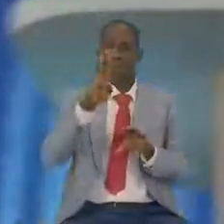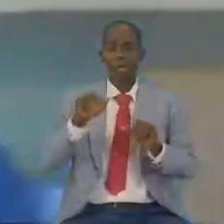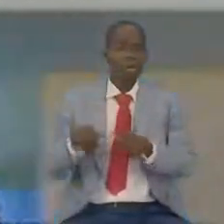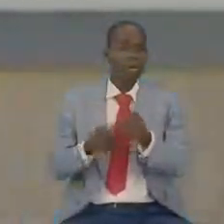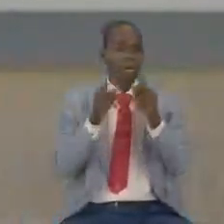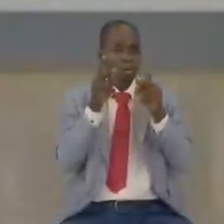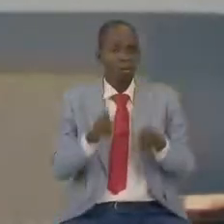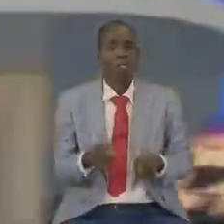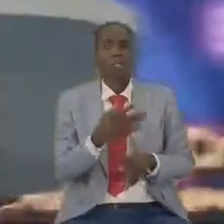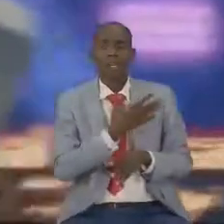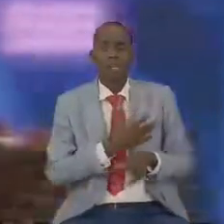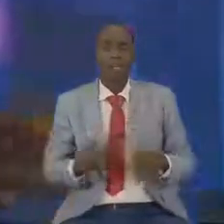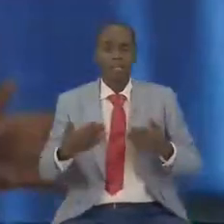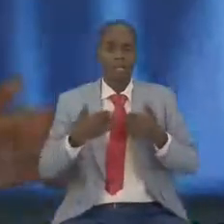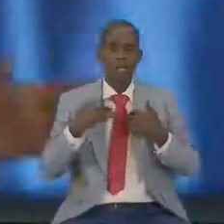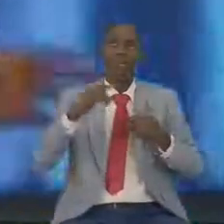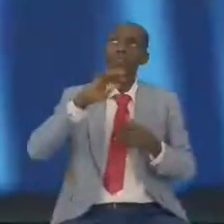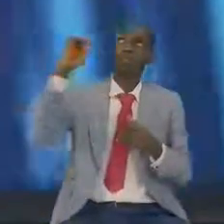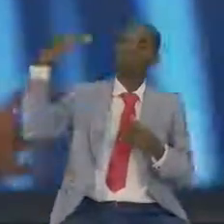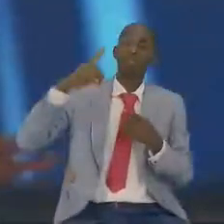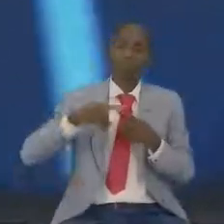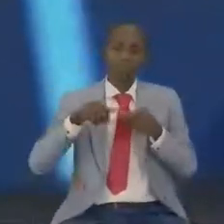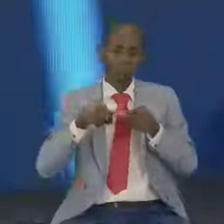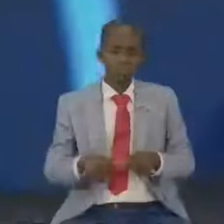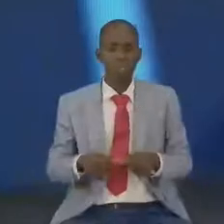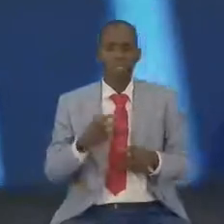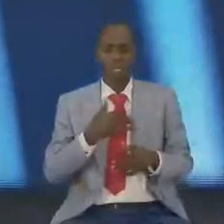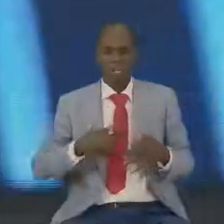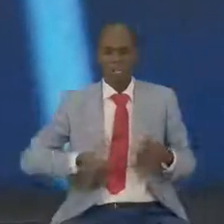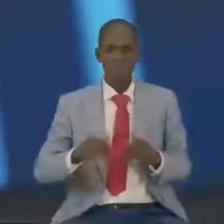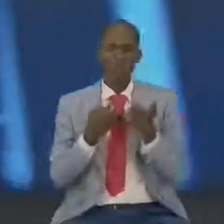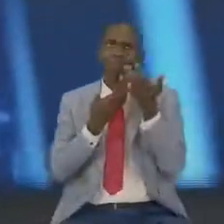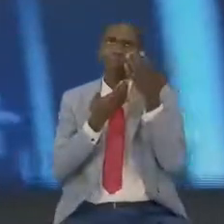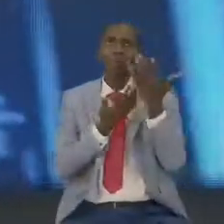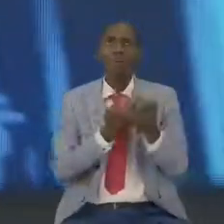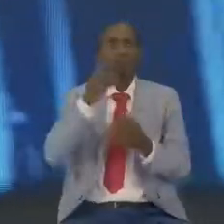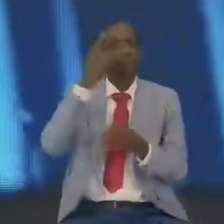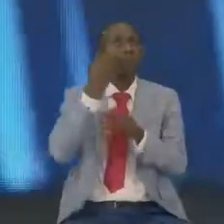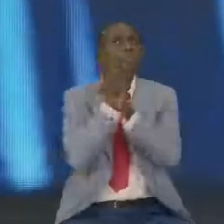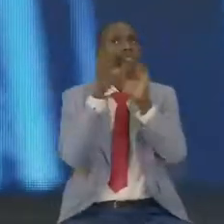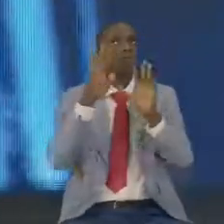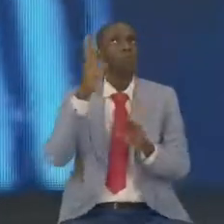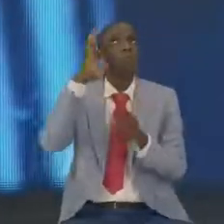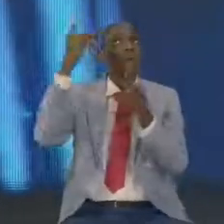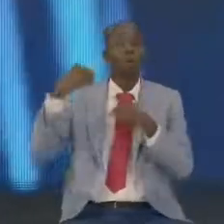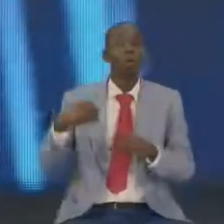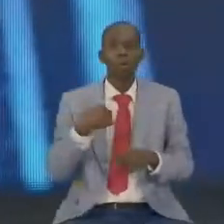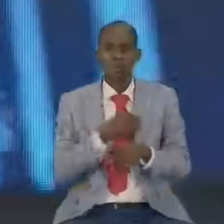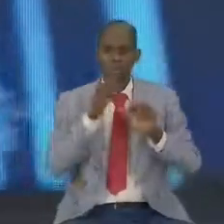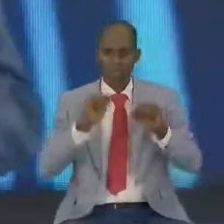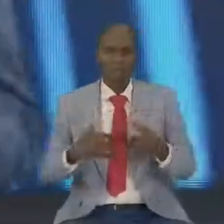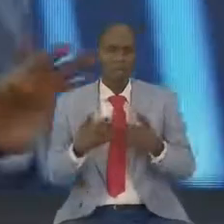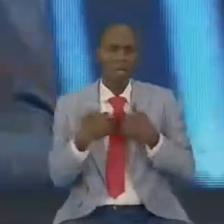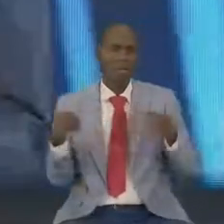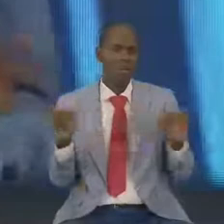et s'il pouvait avoir la grâce de tenir et continuer à attendre le Rédempteur, il viendra. Nous pouvons avoir la même